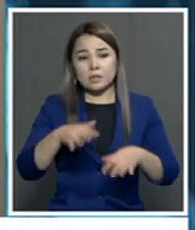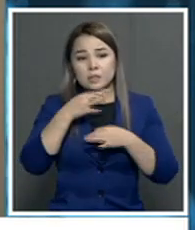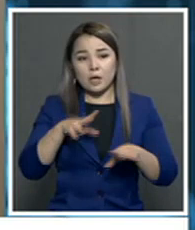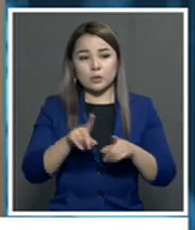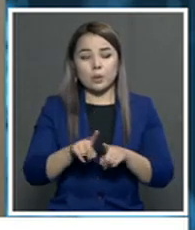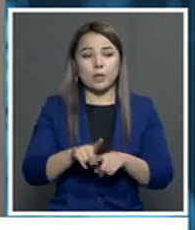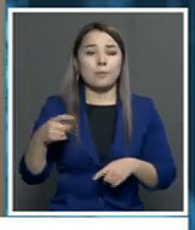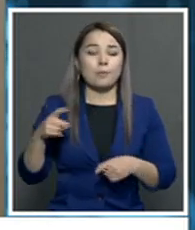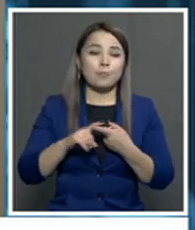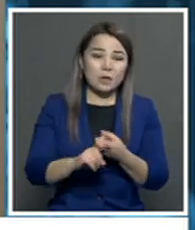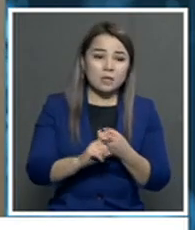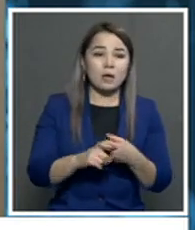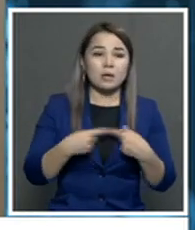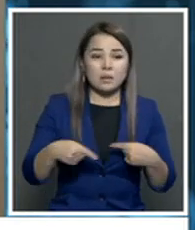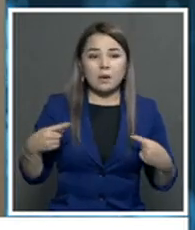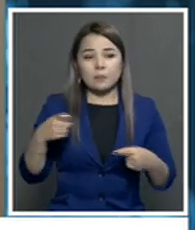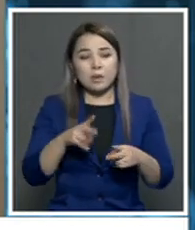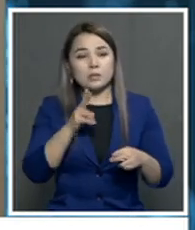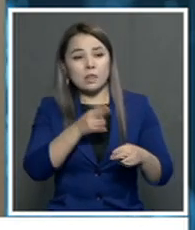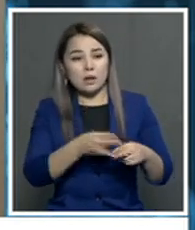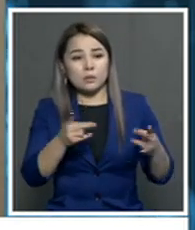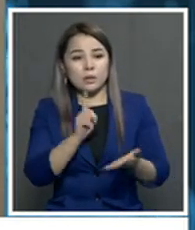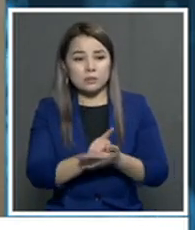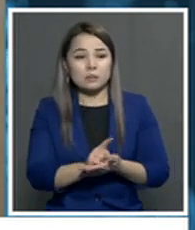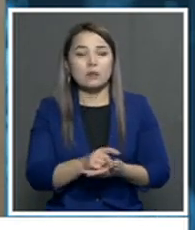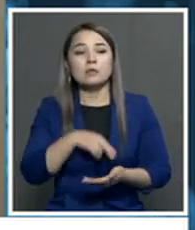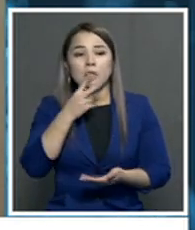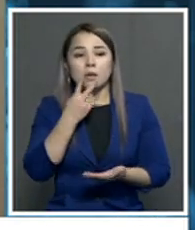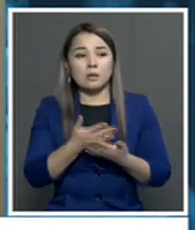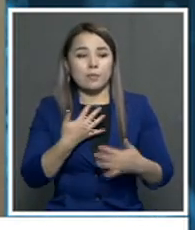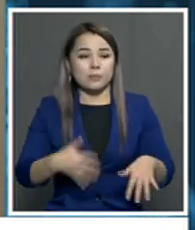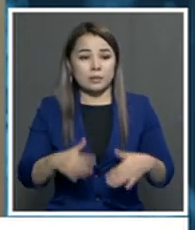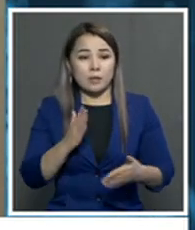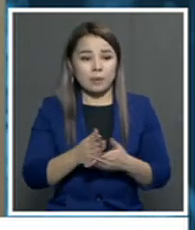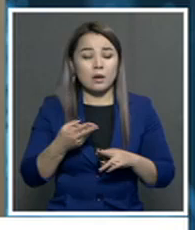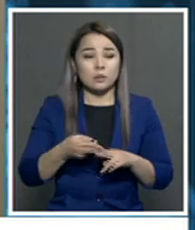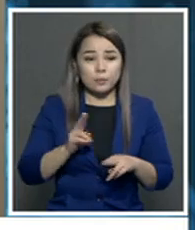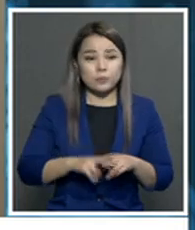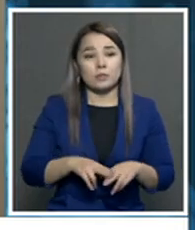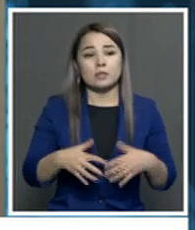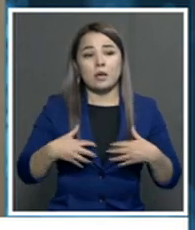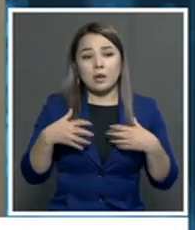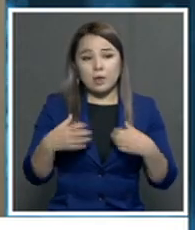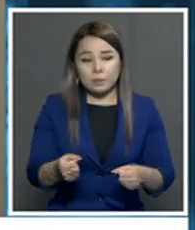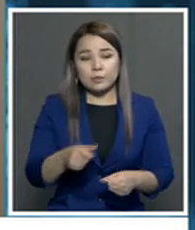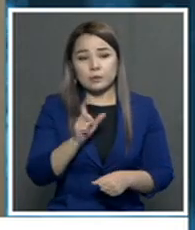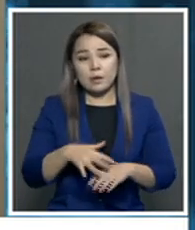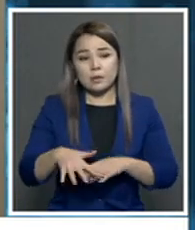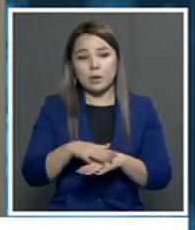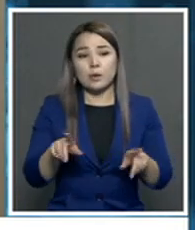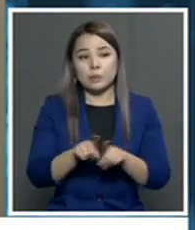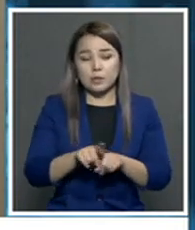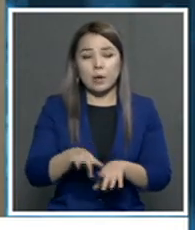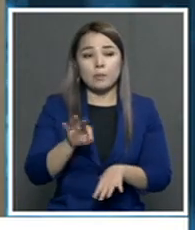келген бактерия вирусқа төтеп беру қабілеті әлсірейді. Сондықтан айығып шыққанын өзінде